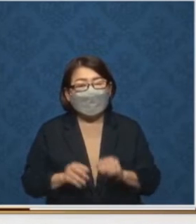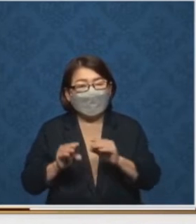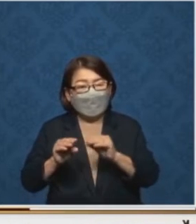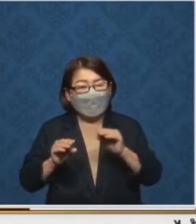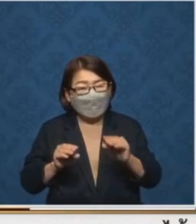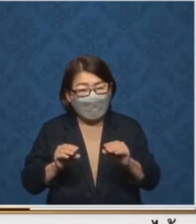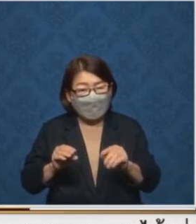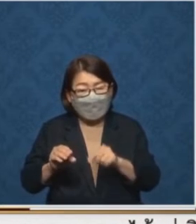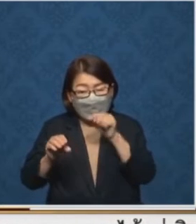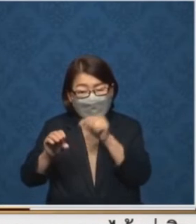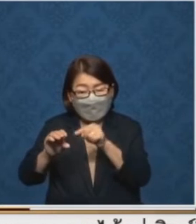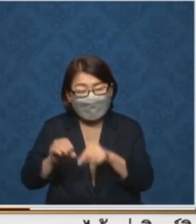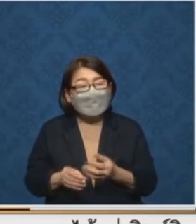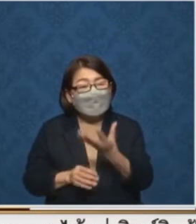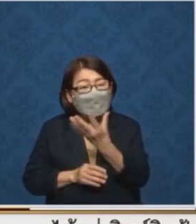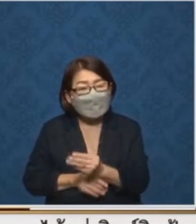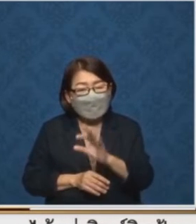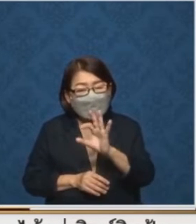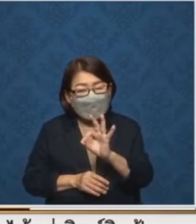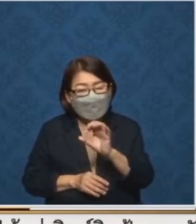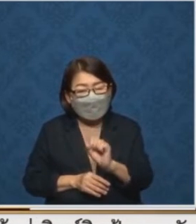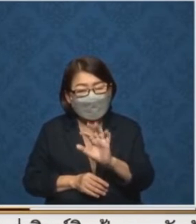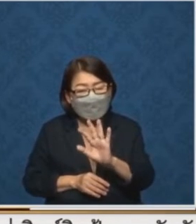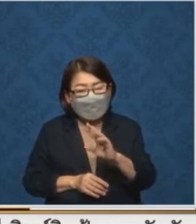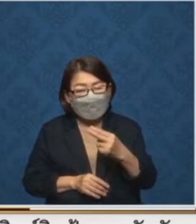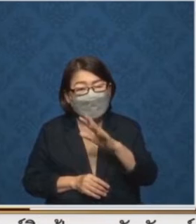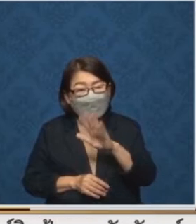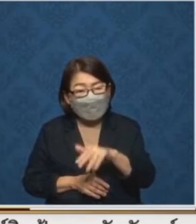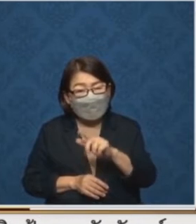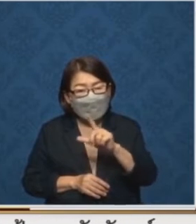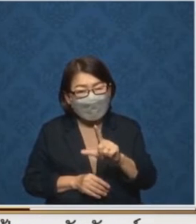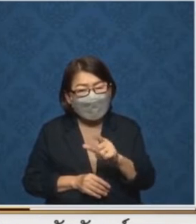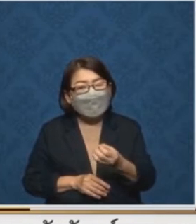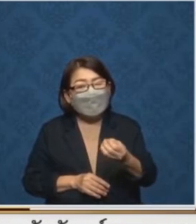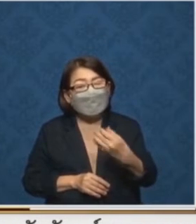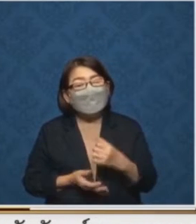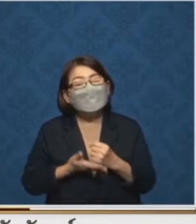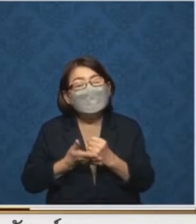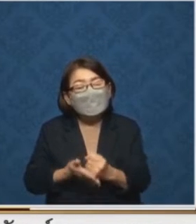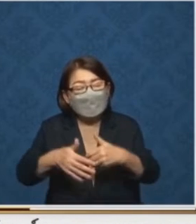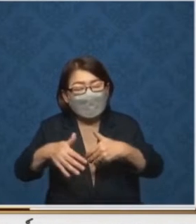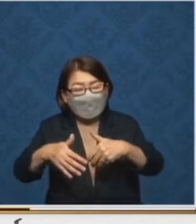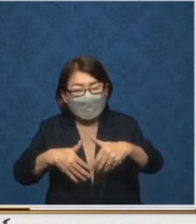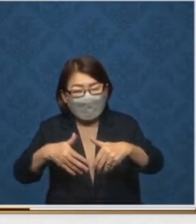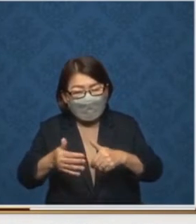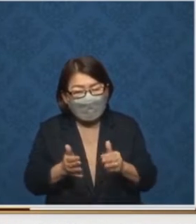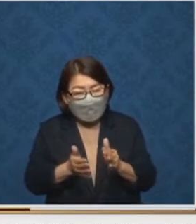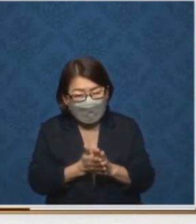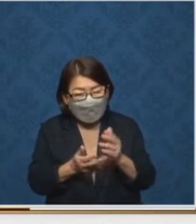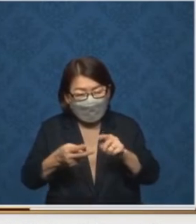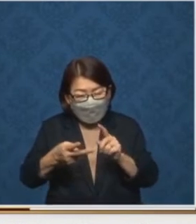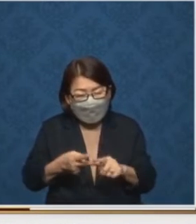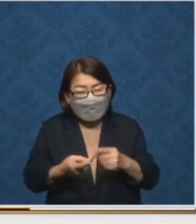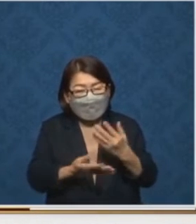เป็นวิธีคิดที่ผิดทาดอย่มหาสารต่งบประมาณแ่นนินแล้เงินกู้นอกมบประมาณแ่นิไปดแนต่ไปครับ